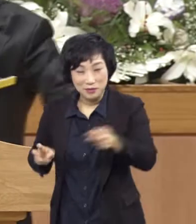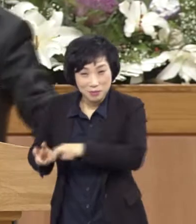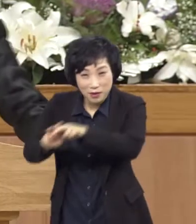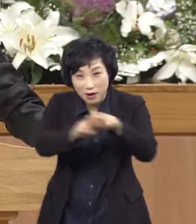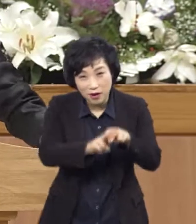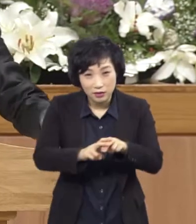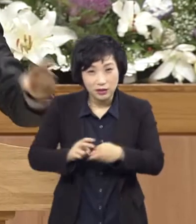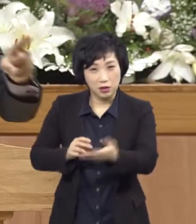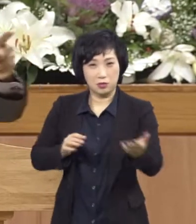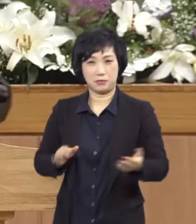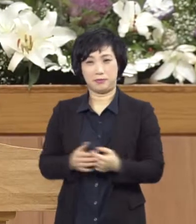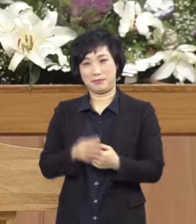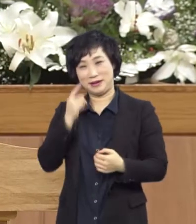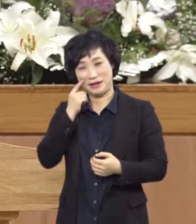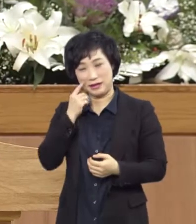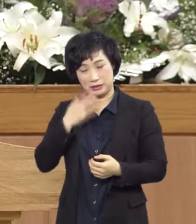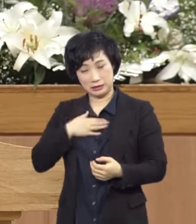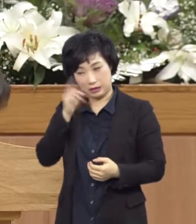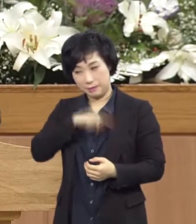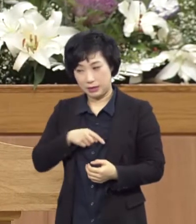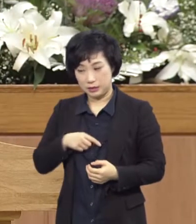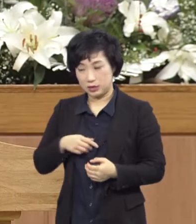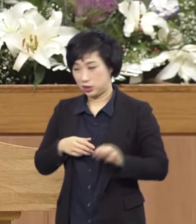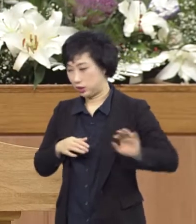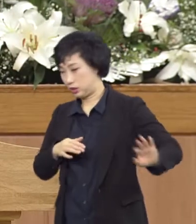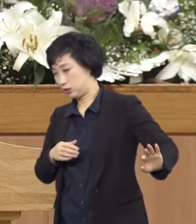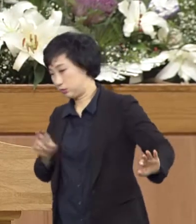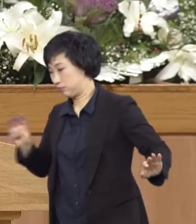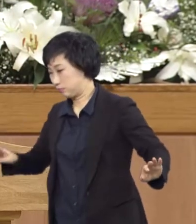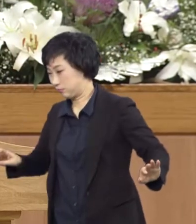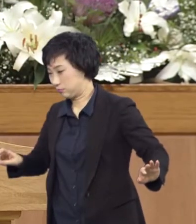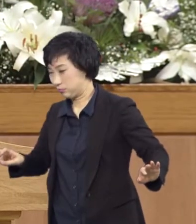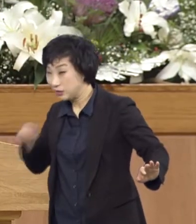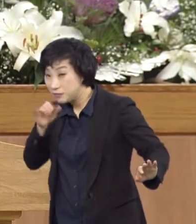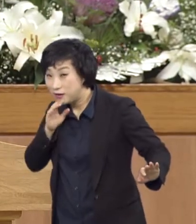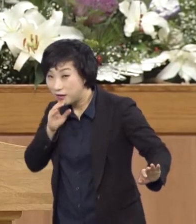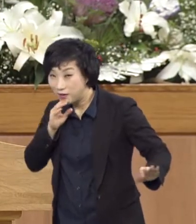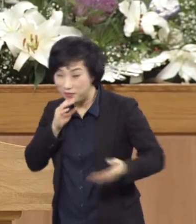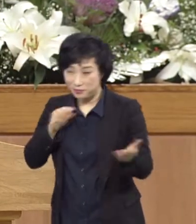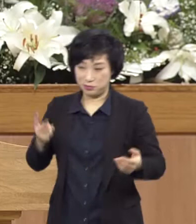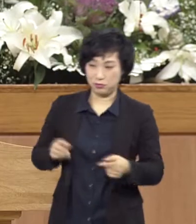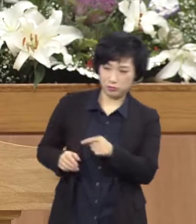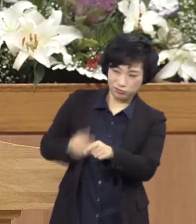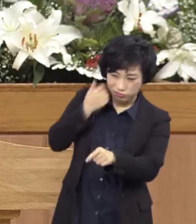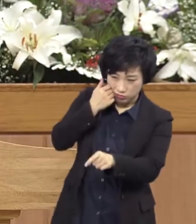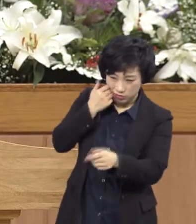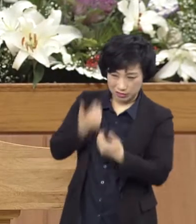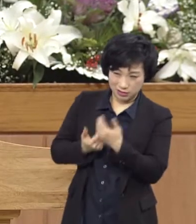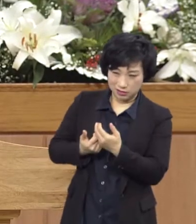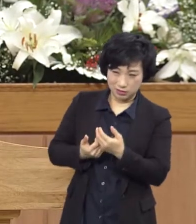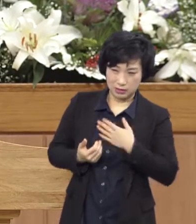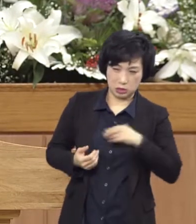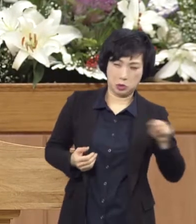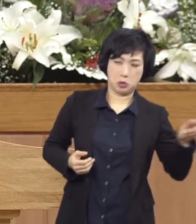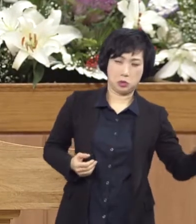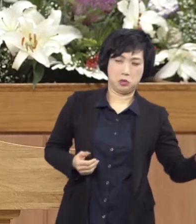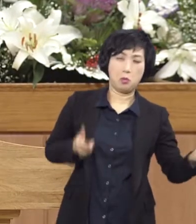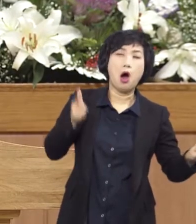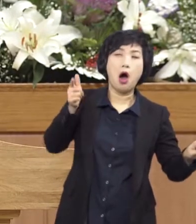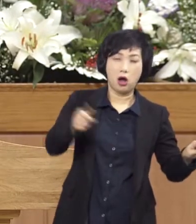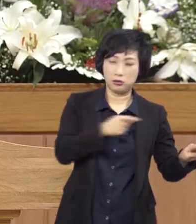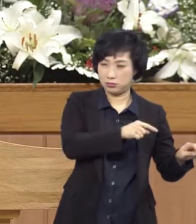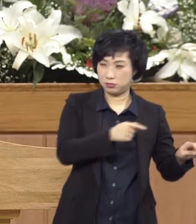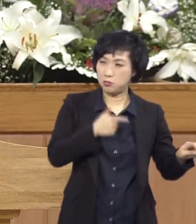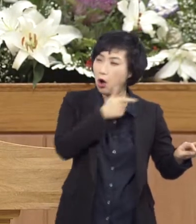저쪽으로 갑니다. 내 생각이 움직이는 대로 갑니다. 이게 양과 똑같은 존재라 이 말입니다. 그래서